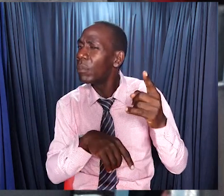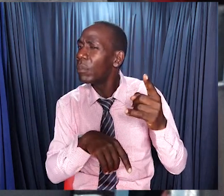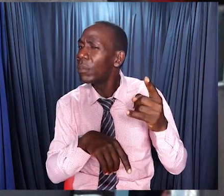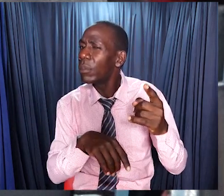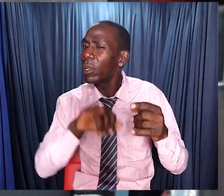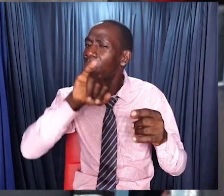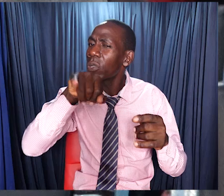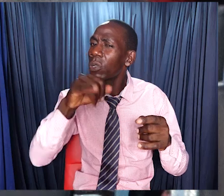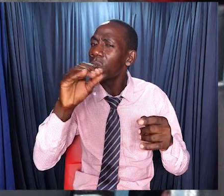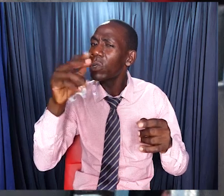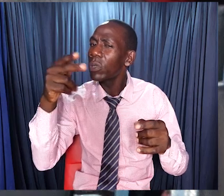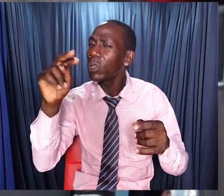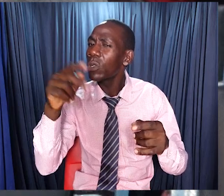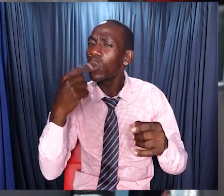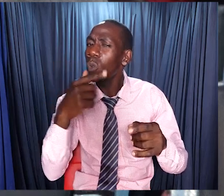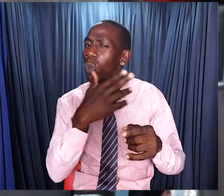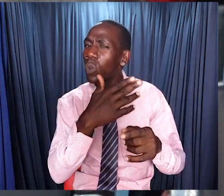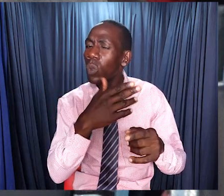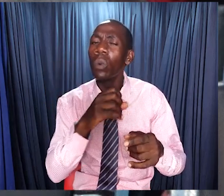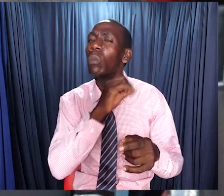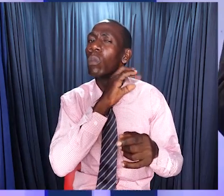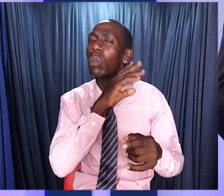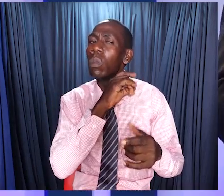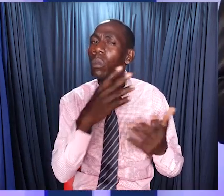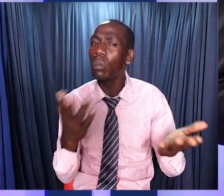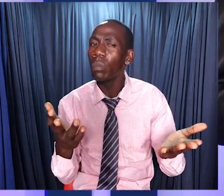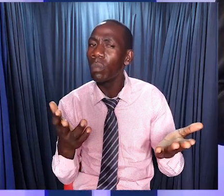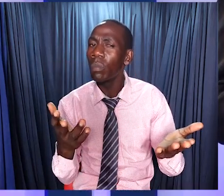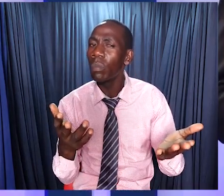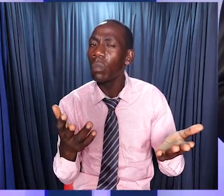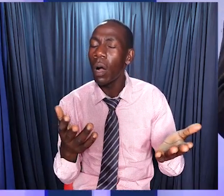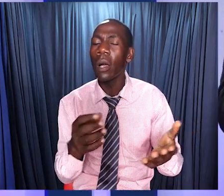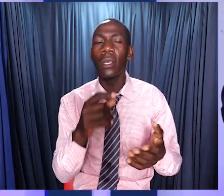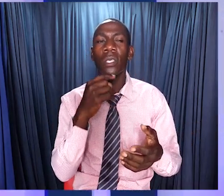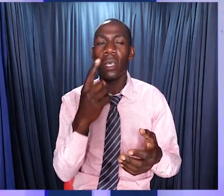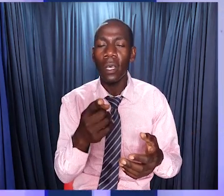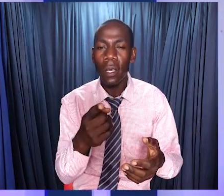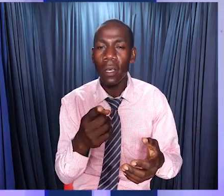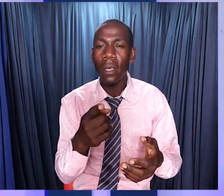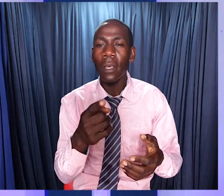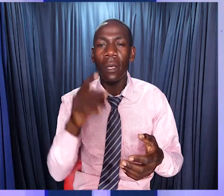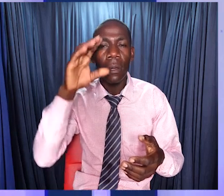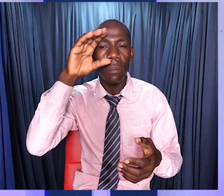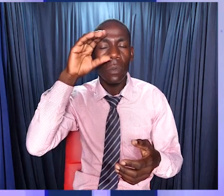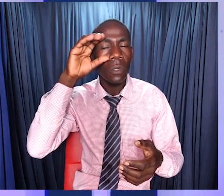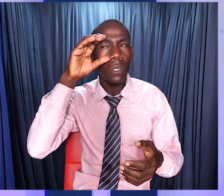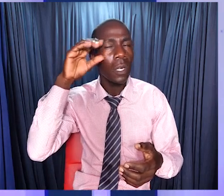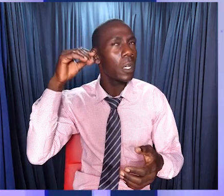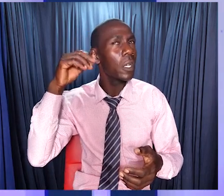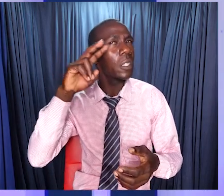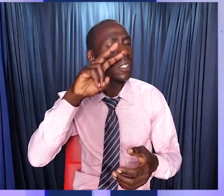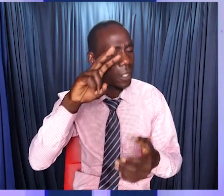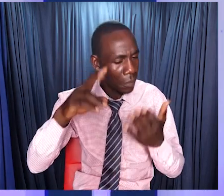ni Joshua yule yani. I don't know whether this Joshua. Keleleza nini hizo? What is the noise for? Akamwambia naona. He told him. Musa anasema naona hizo ni